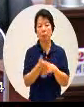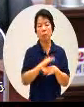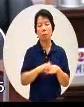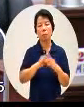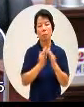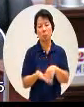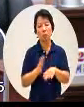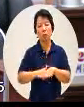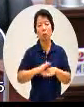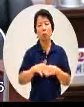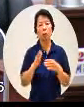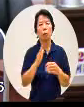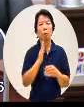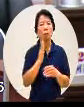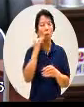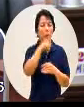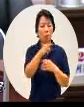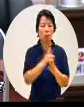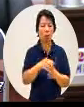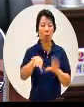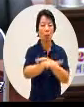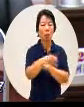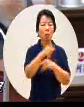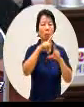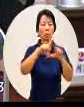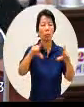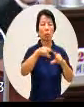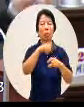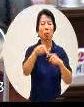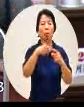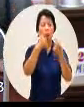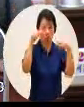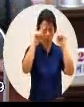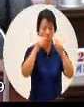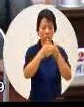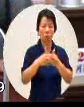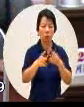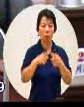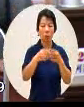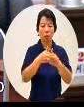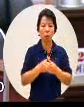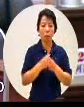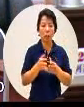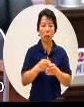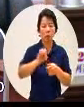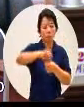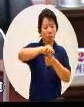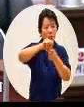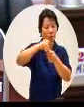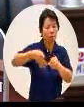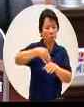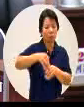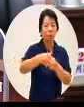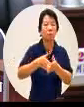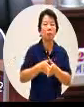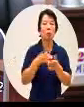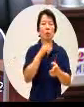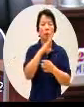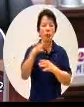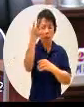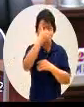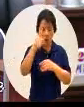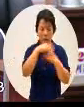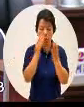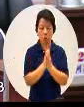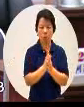那個學會要逐年調高比照國立大學老人念空中大學免費要有